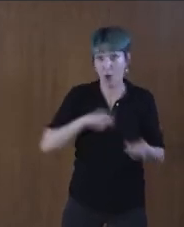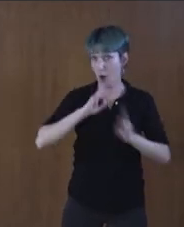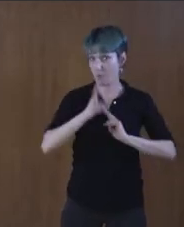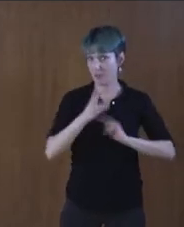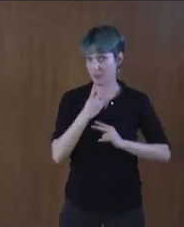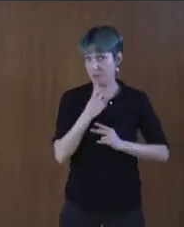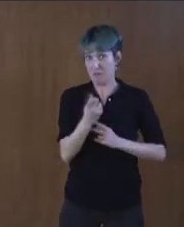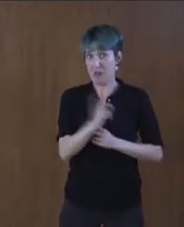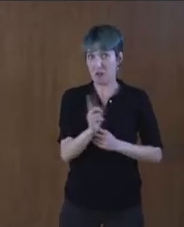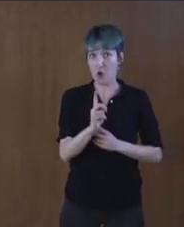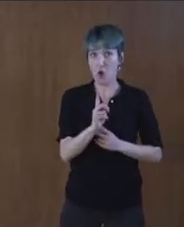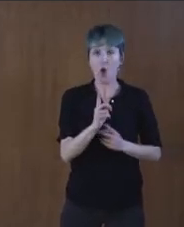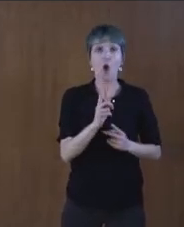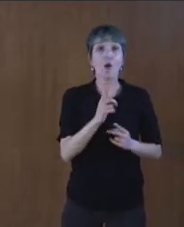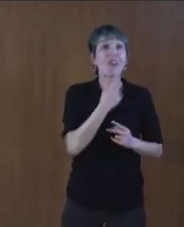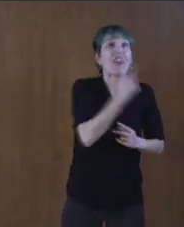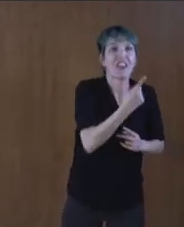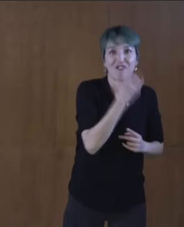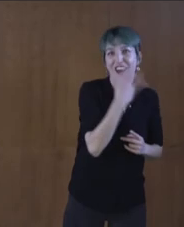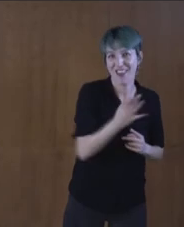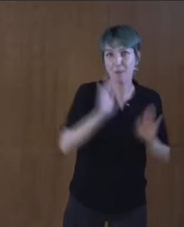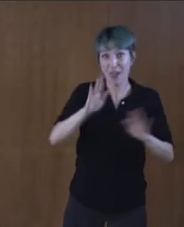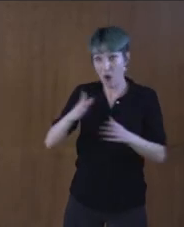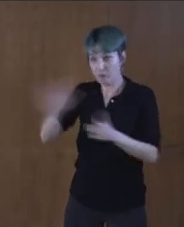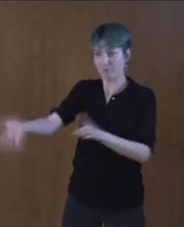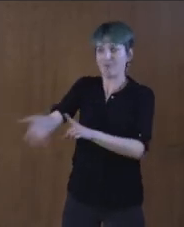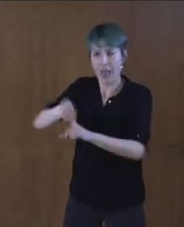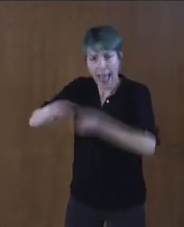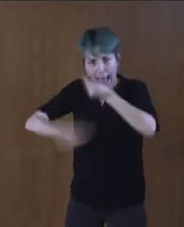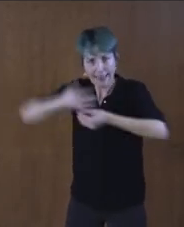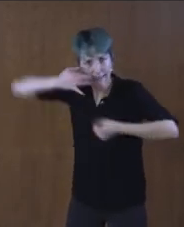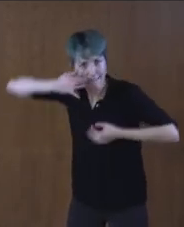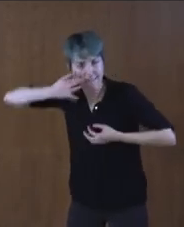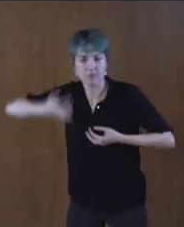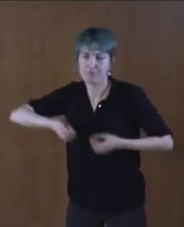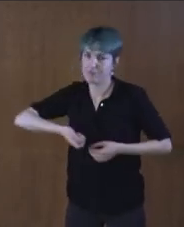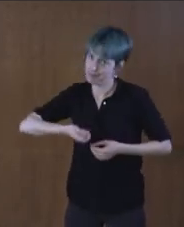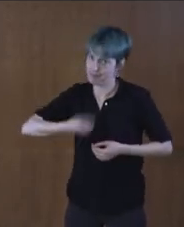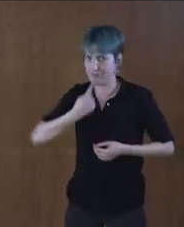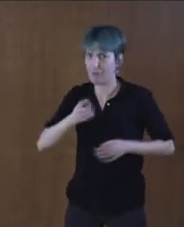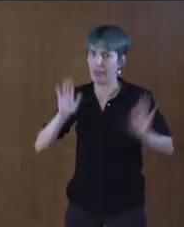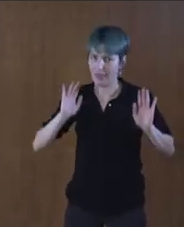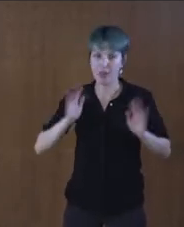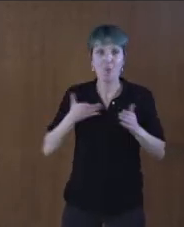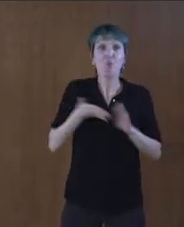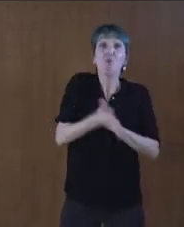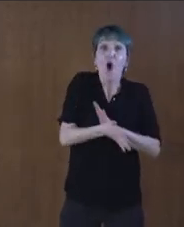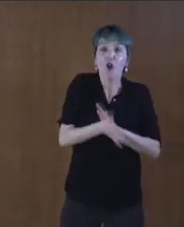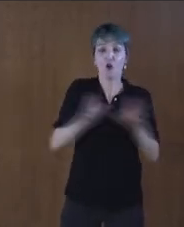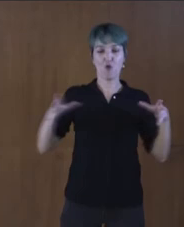gaire difícil de dir, però molt difícil de fer, i no sóc jo qui la faig. És que formem un grup de